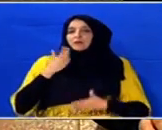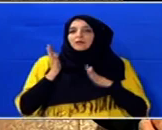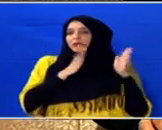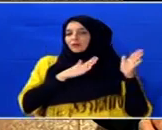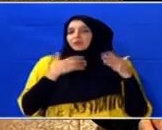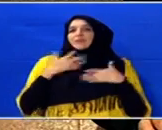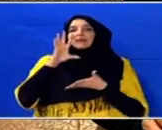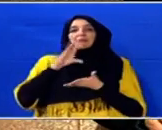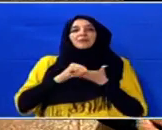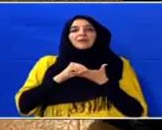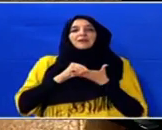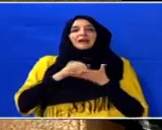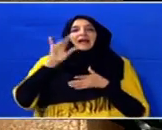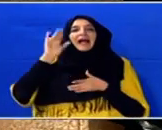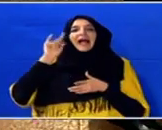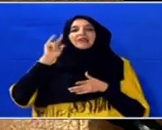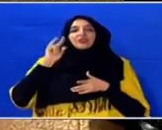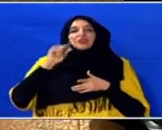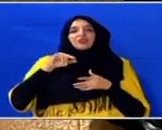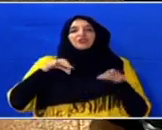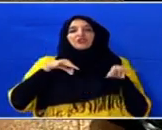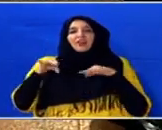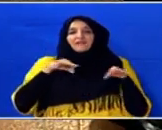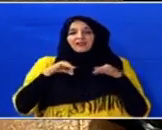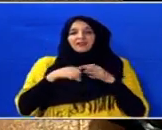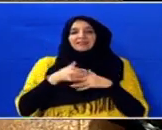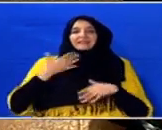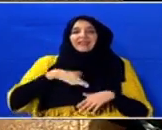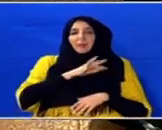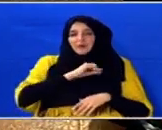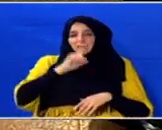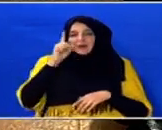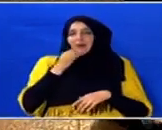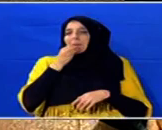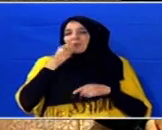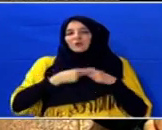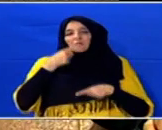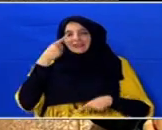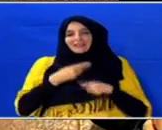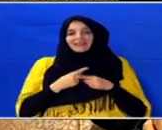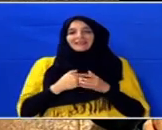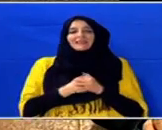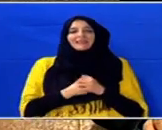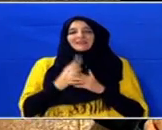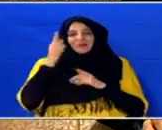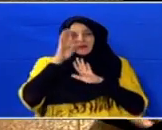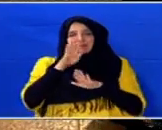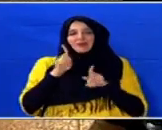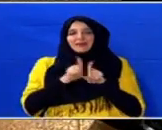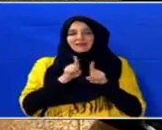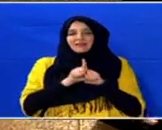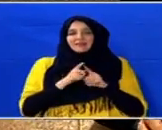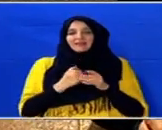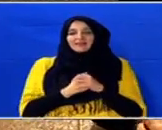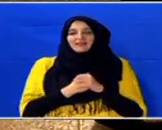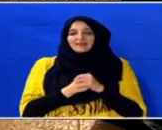مكالمة الحاج مشلف. السلام عليكم. السلام ورحمة الله خير الشيخ، معكم مروك. الله يحفظك يطول في عمرك ويومك أبرك إن شاء الله